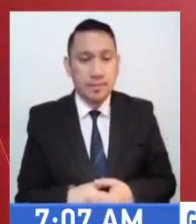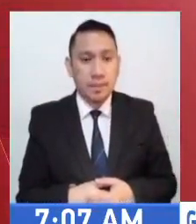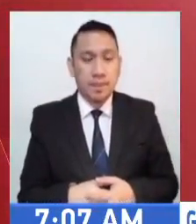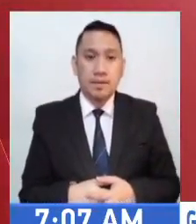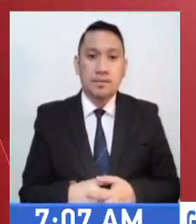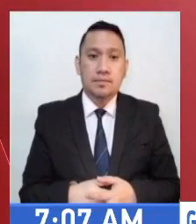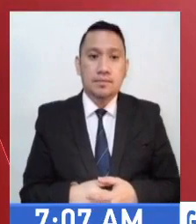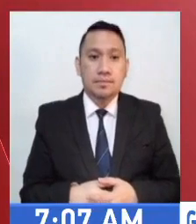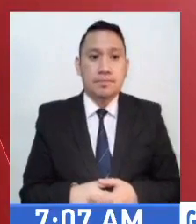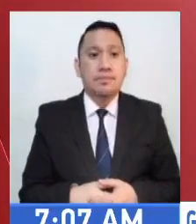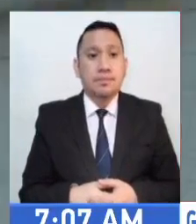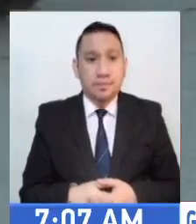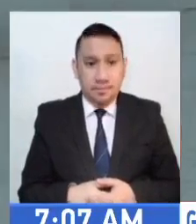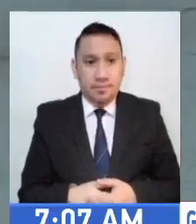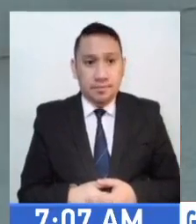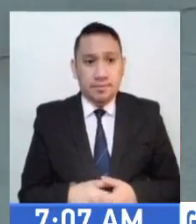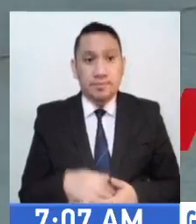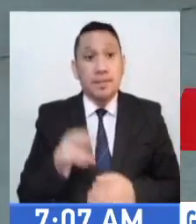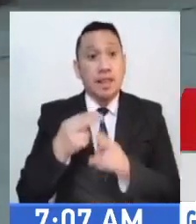Jonathan!